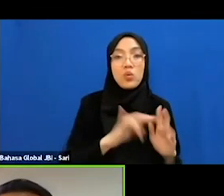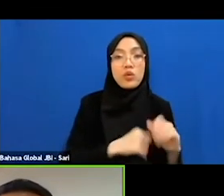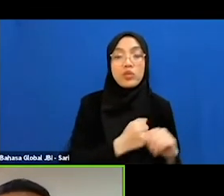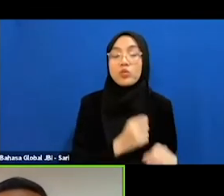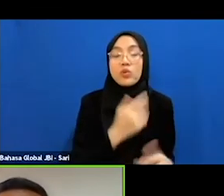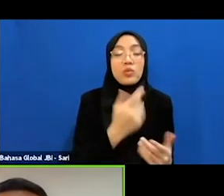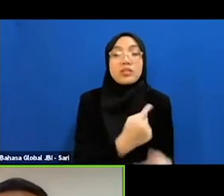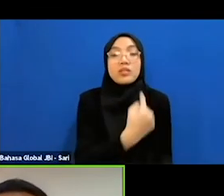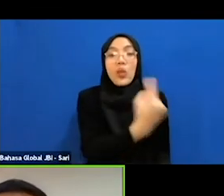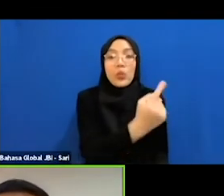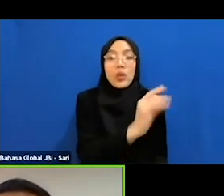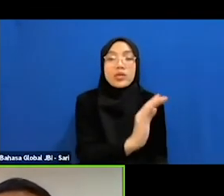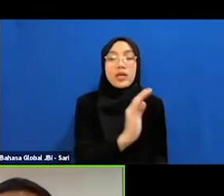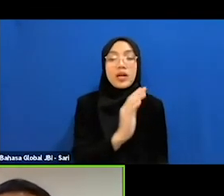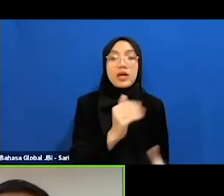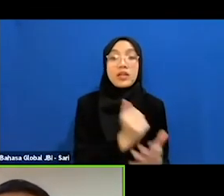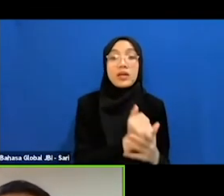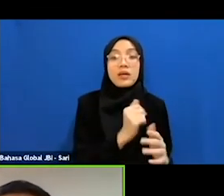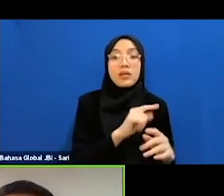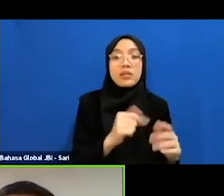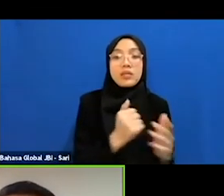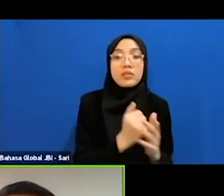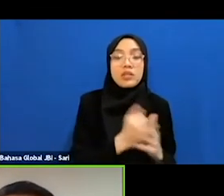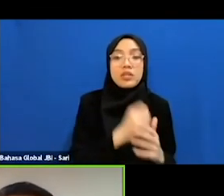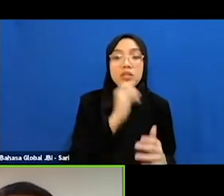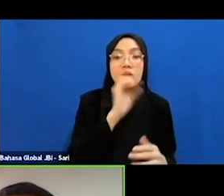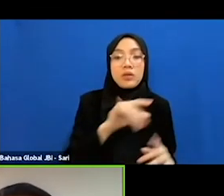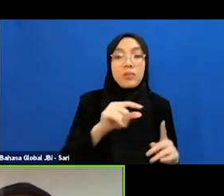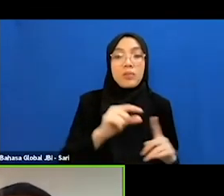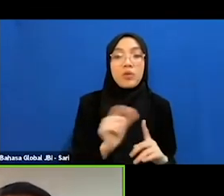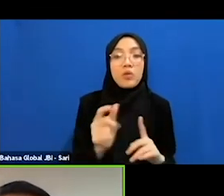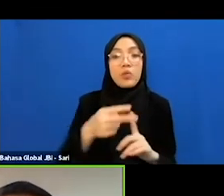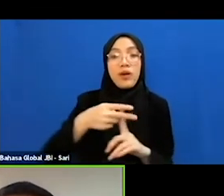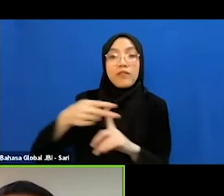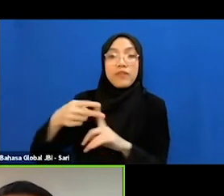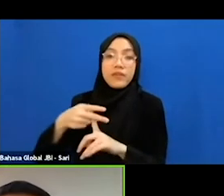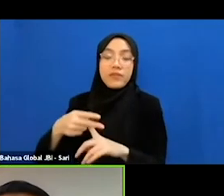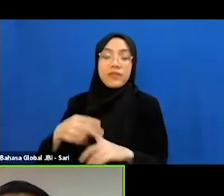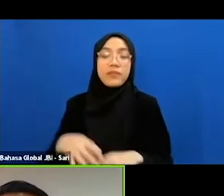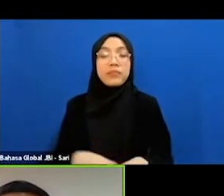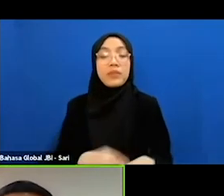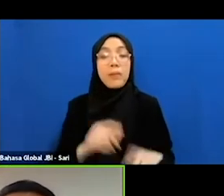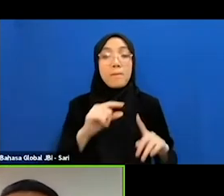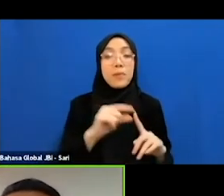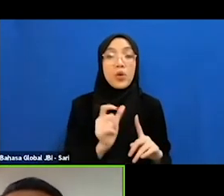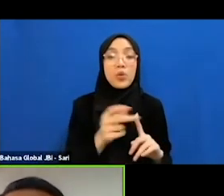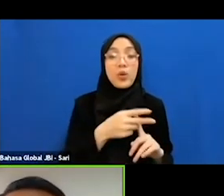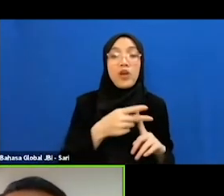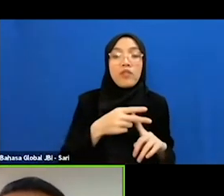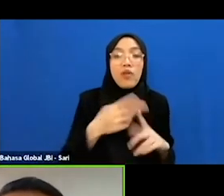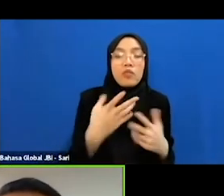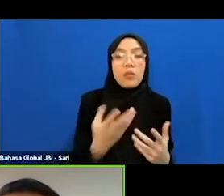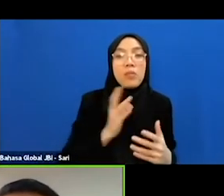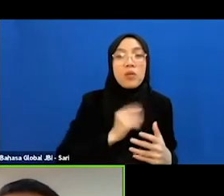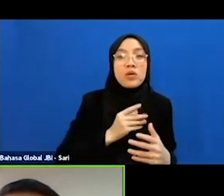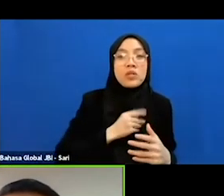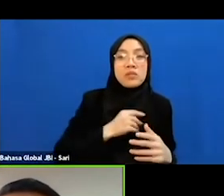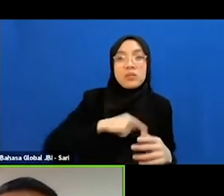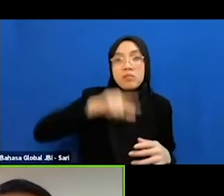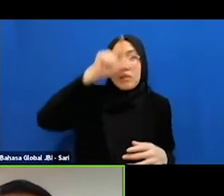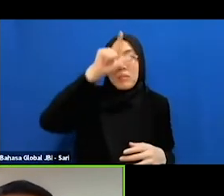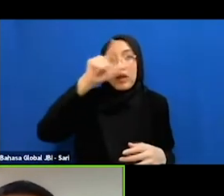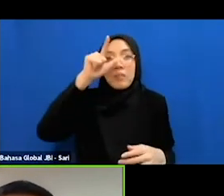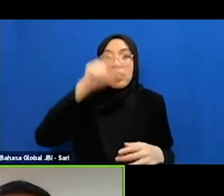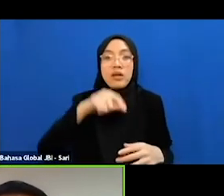satu saja di dalam kamar lo itu disebut pa p u f a h itu adalah membesar-besarkan Hai